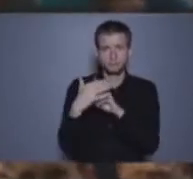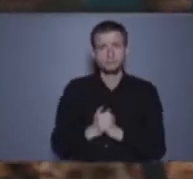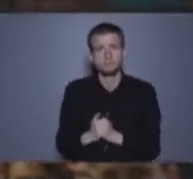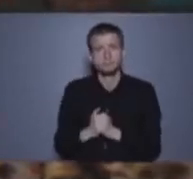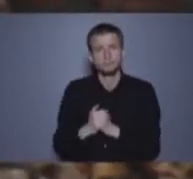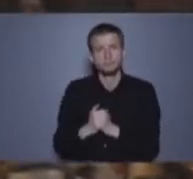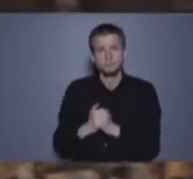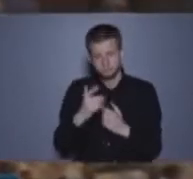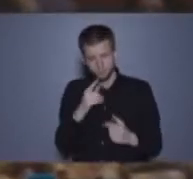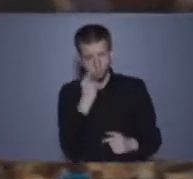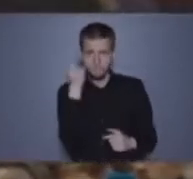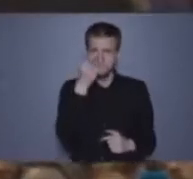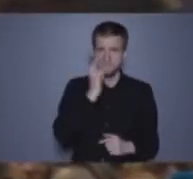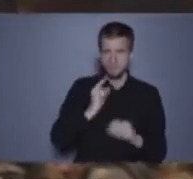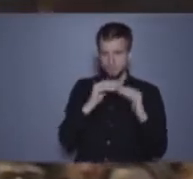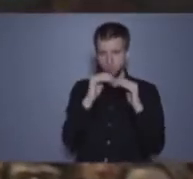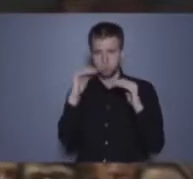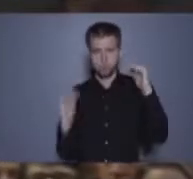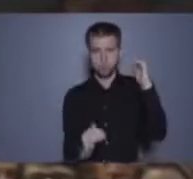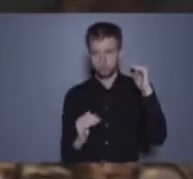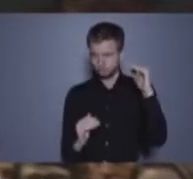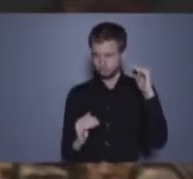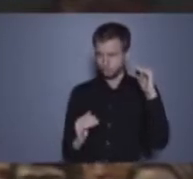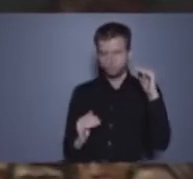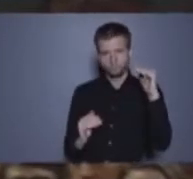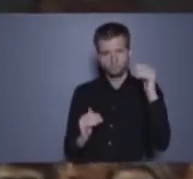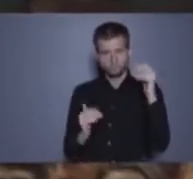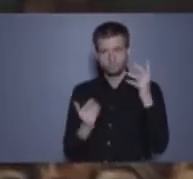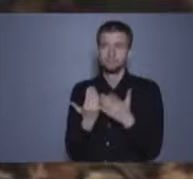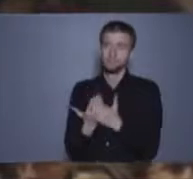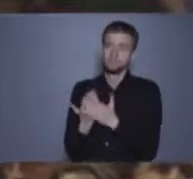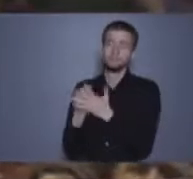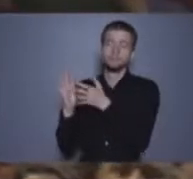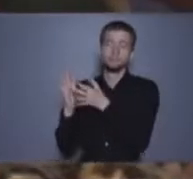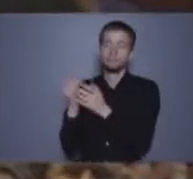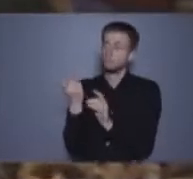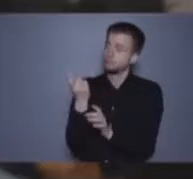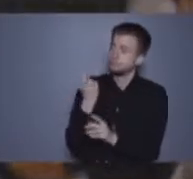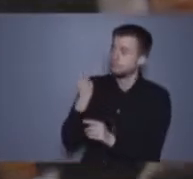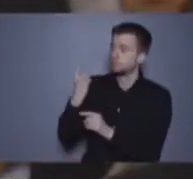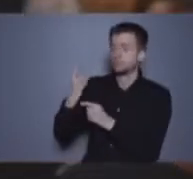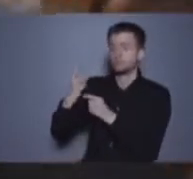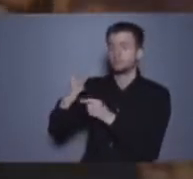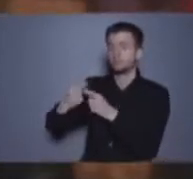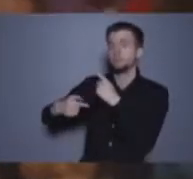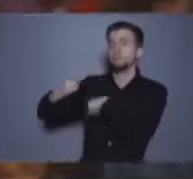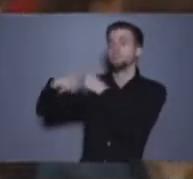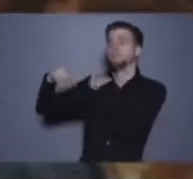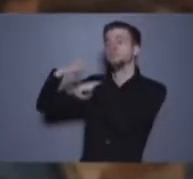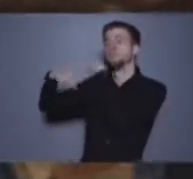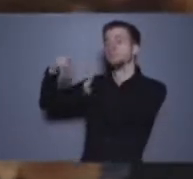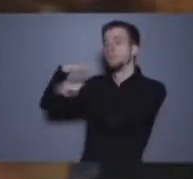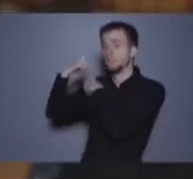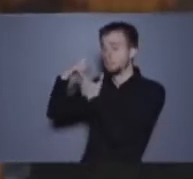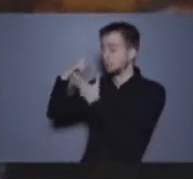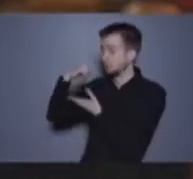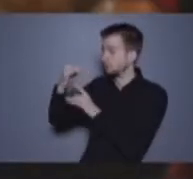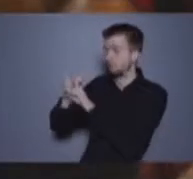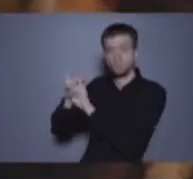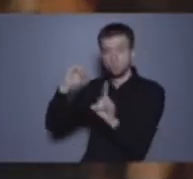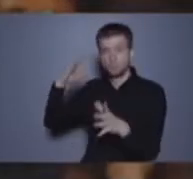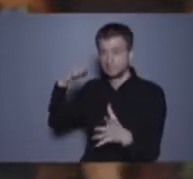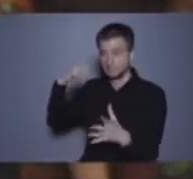L'inégalité entre hommes et femmes emprunte naturellement beaucoup à des usages coutumiers profondément enracinés dans